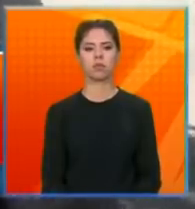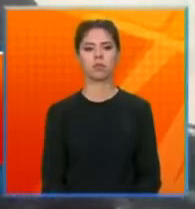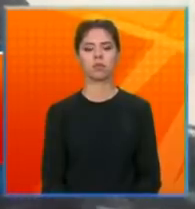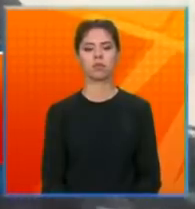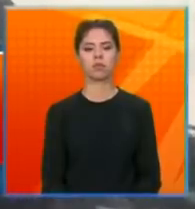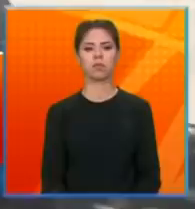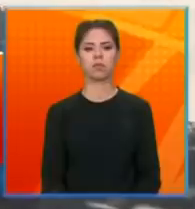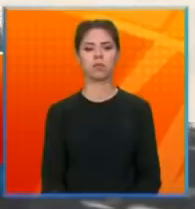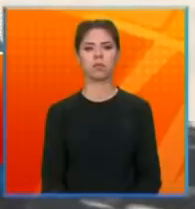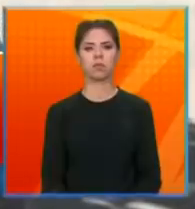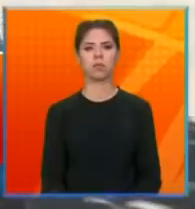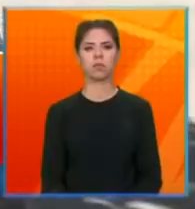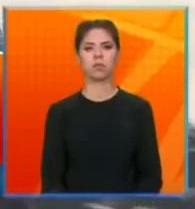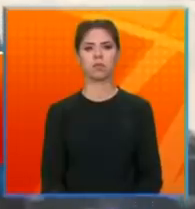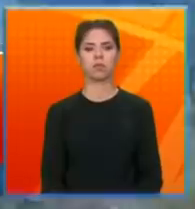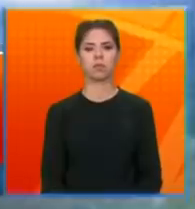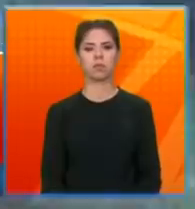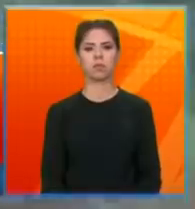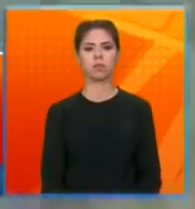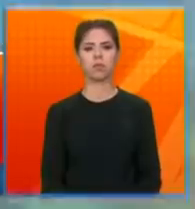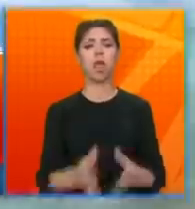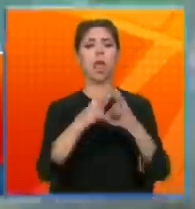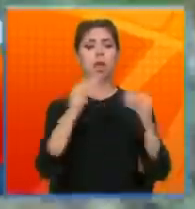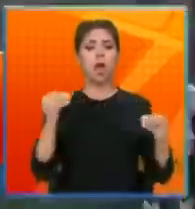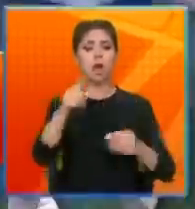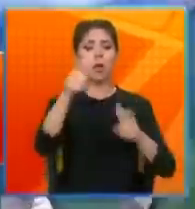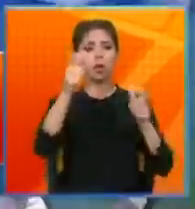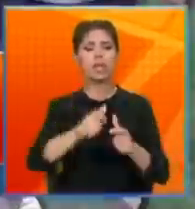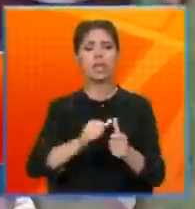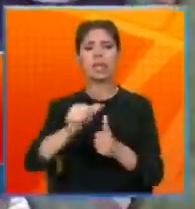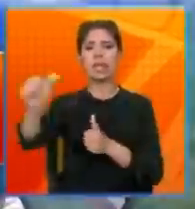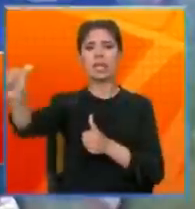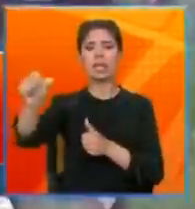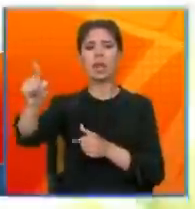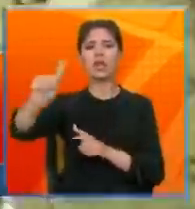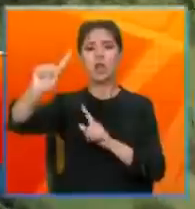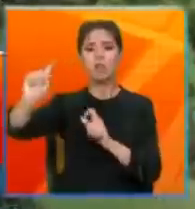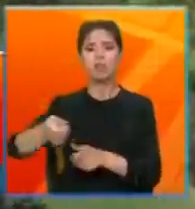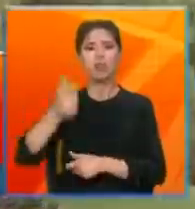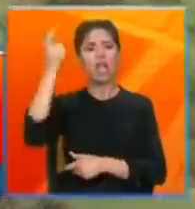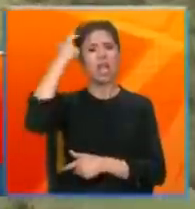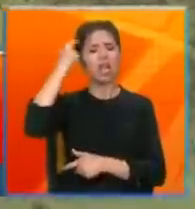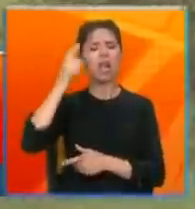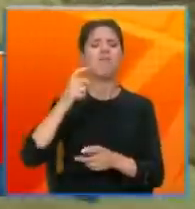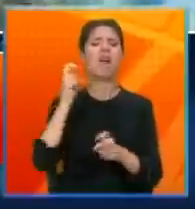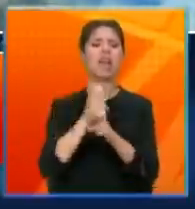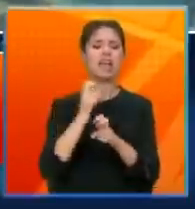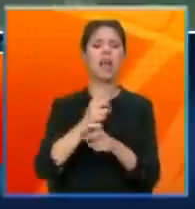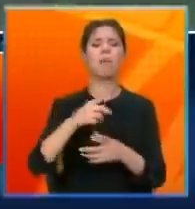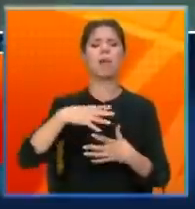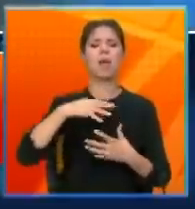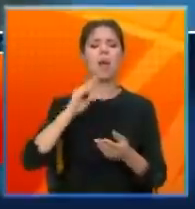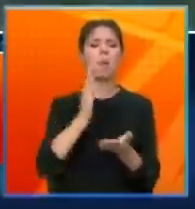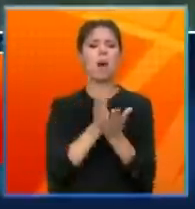aldıysa ben kesinlikle cezasını çeksin isterim. Kaybolduğu yerin birkaç yüz metre ilerisinde bulunan kafatası ve kemik parçaları